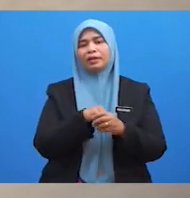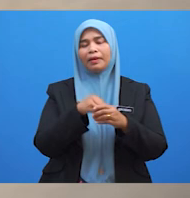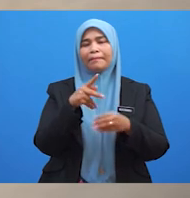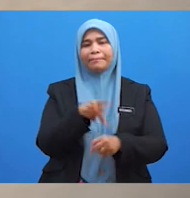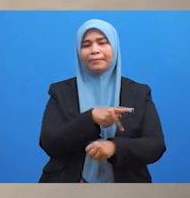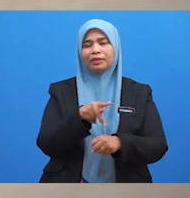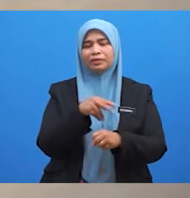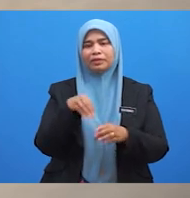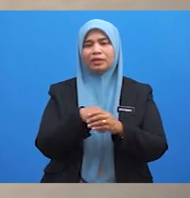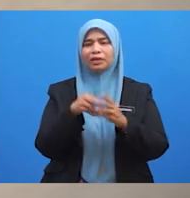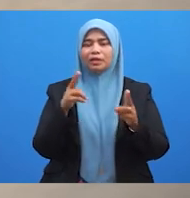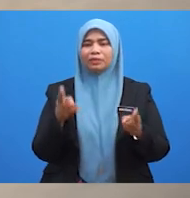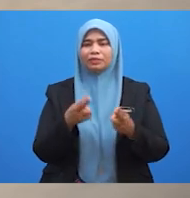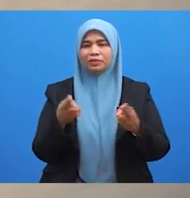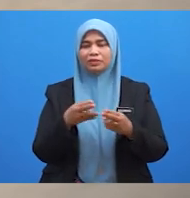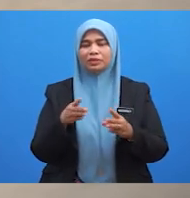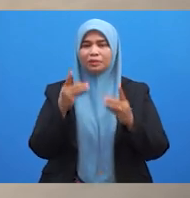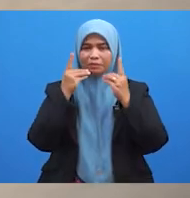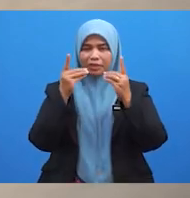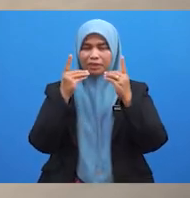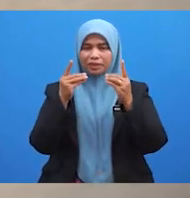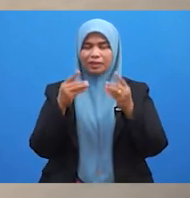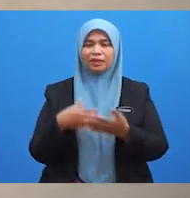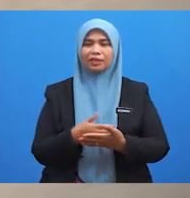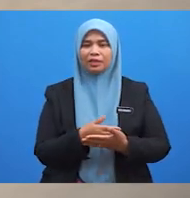usaha mendidik anak-anak.